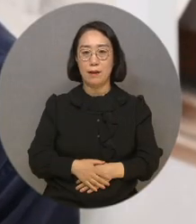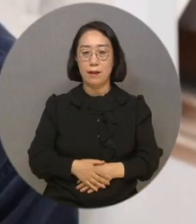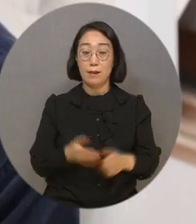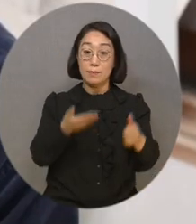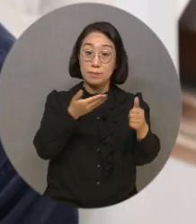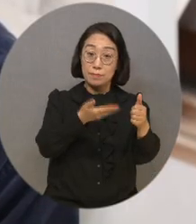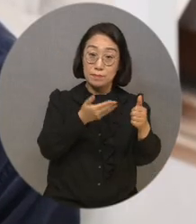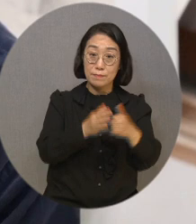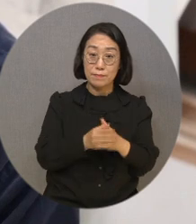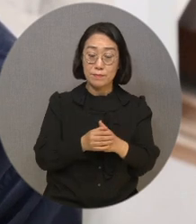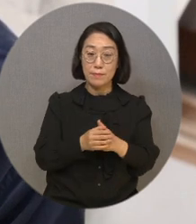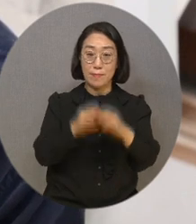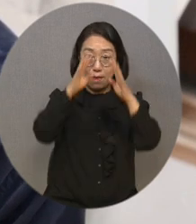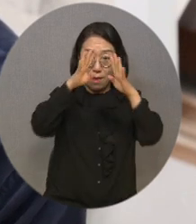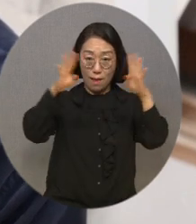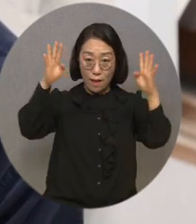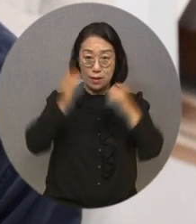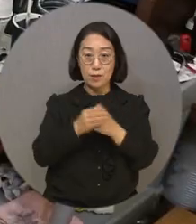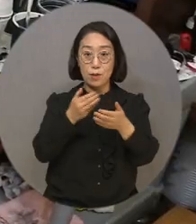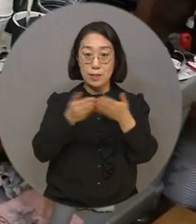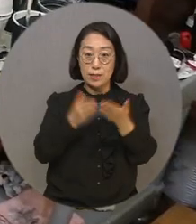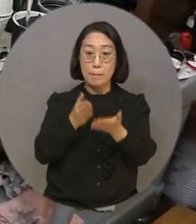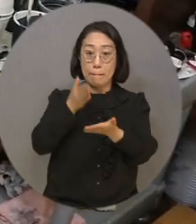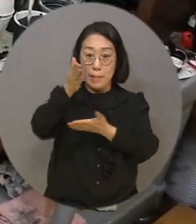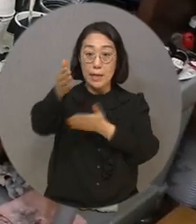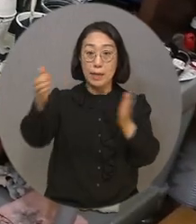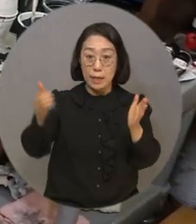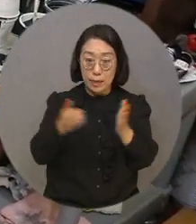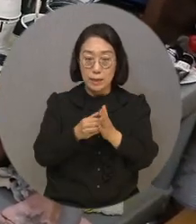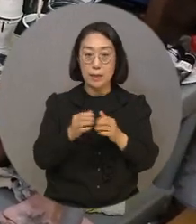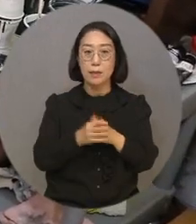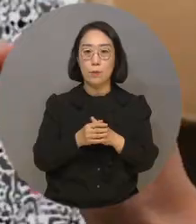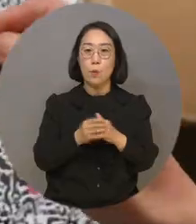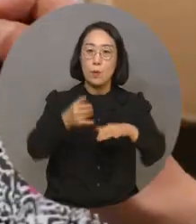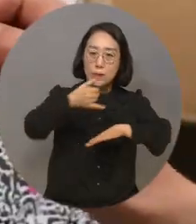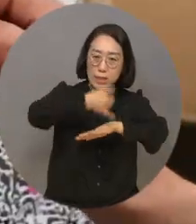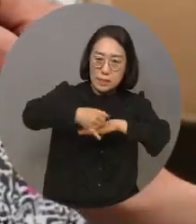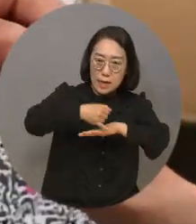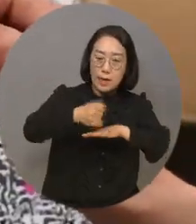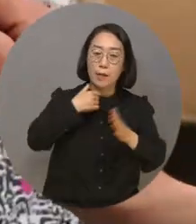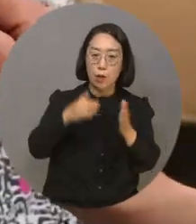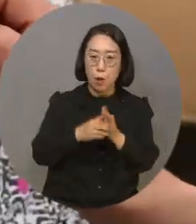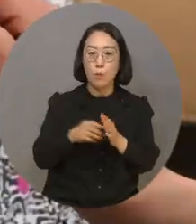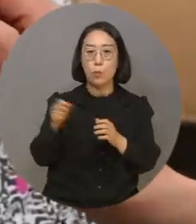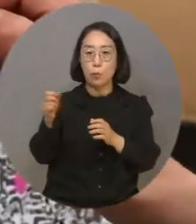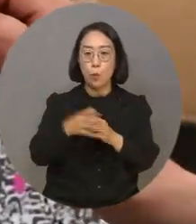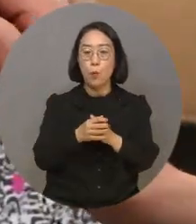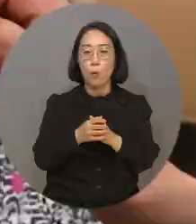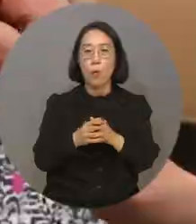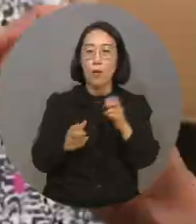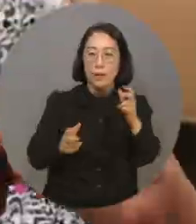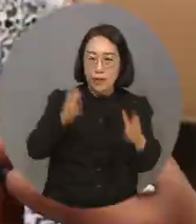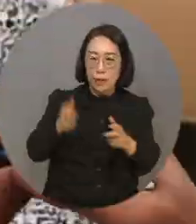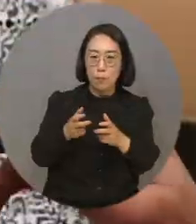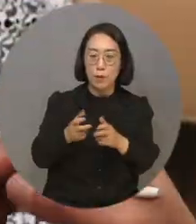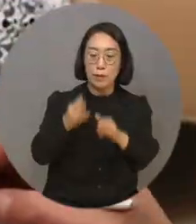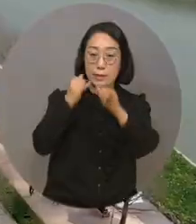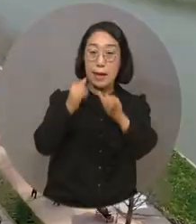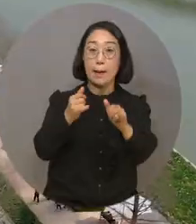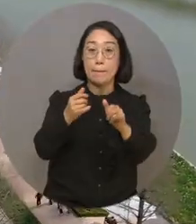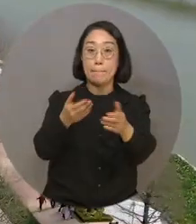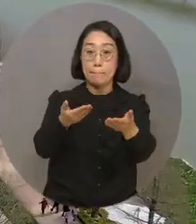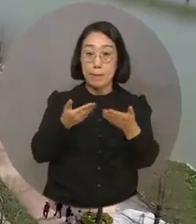장연호 작가는 대학에서 회화를 전공하고 수톤 디자이너로 활동, 중소기업진흥공단 표창을 수상한 바